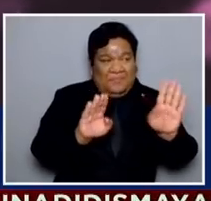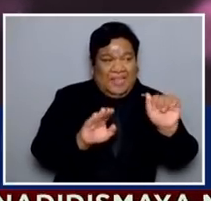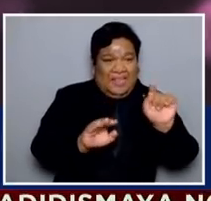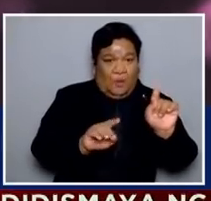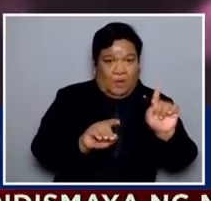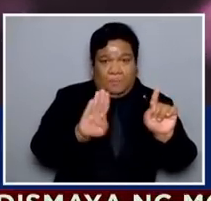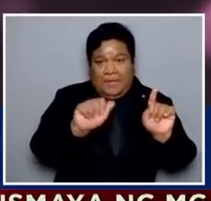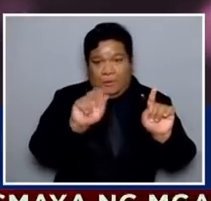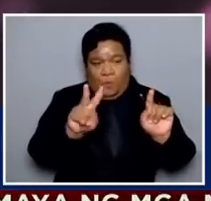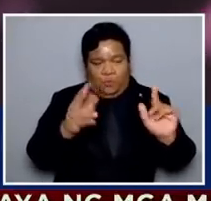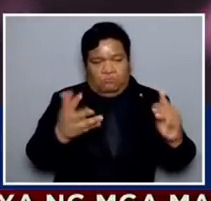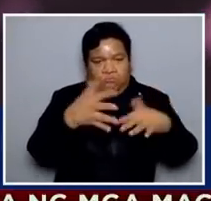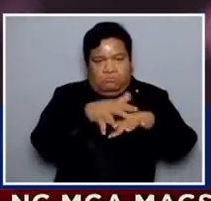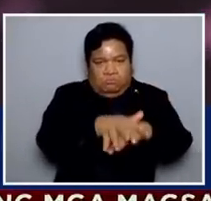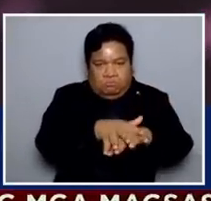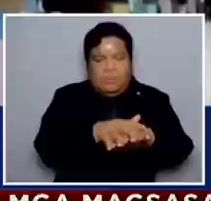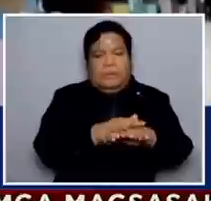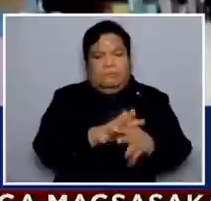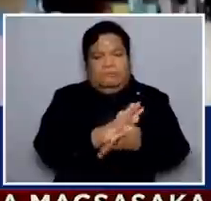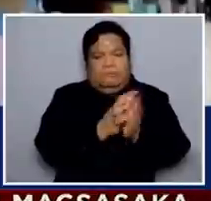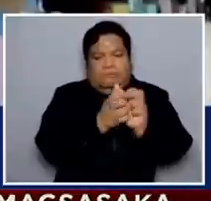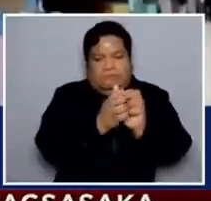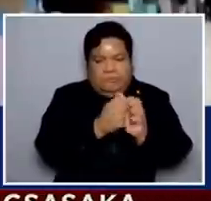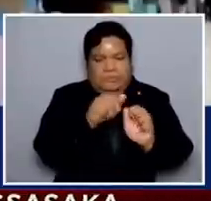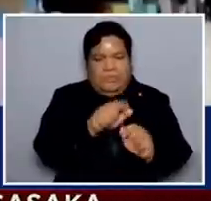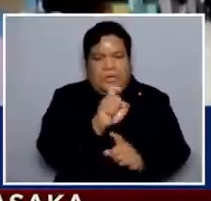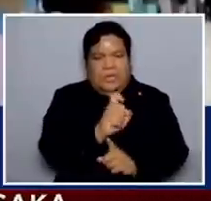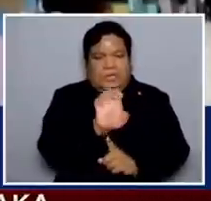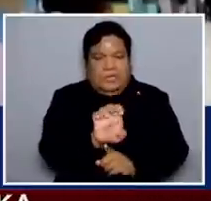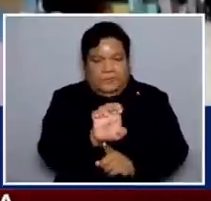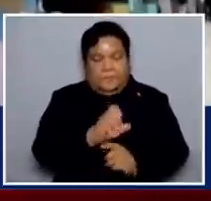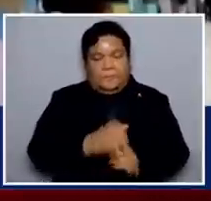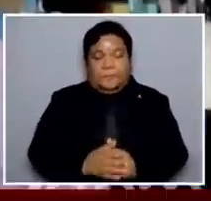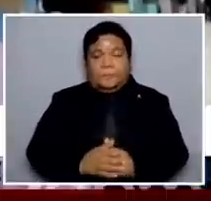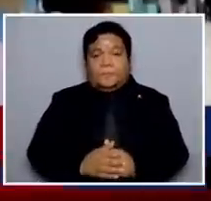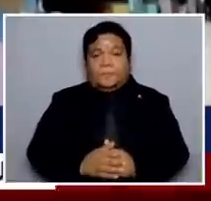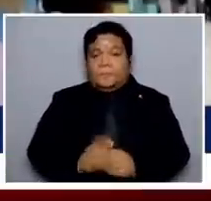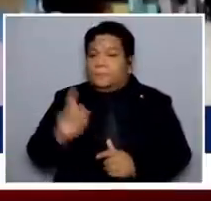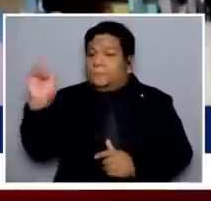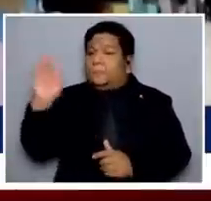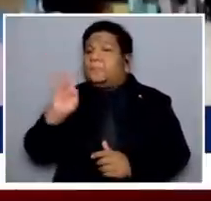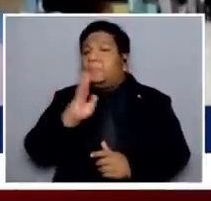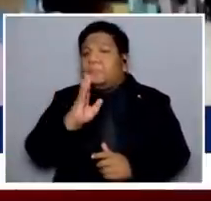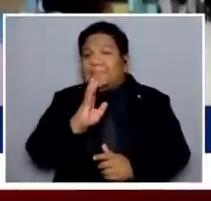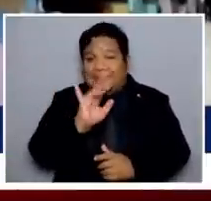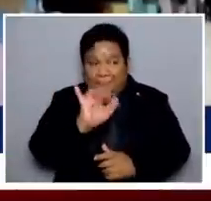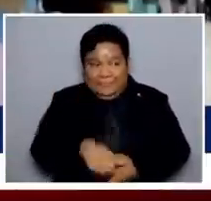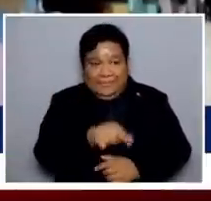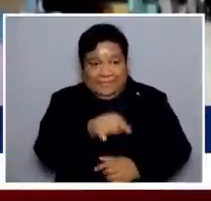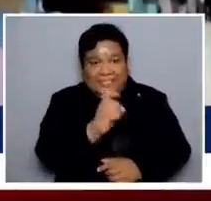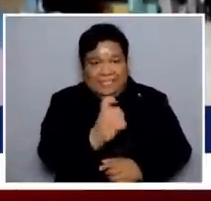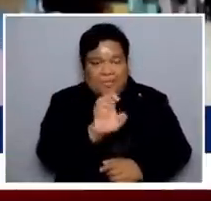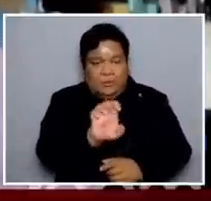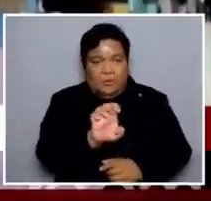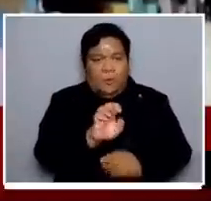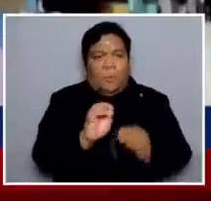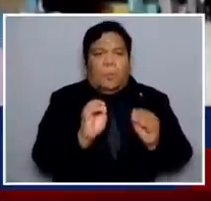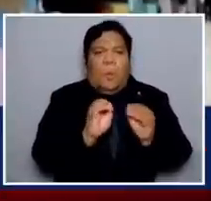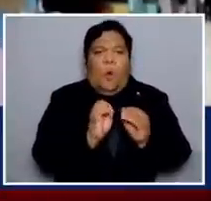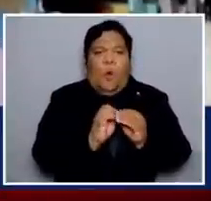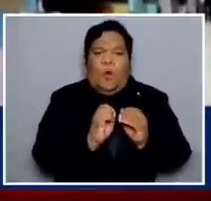of concern. Yung XE kasi, mukhang may about a 10% growth advantage na nakita